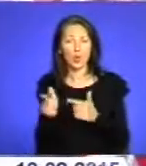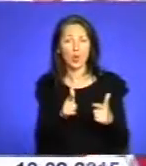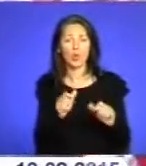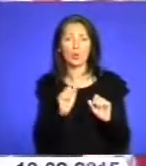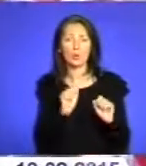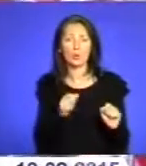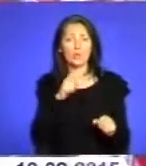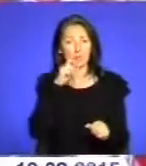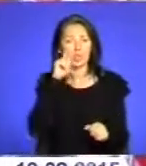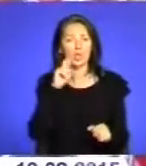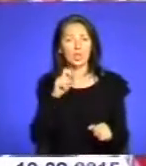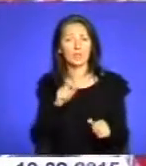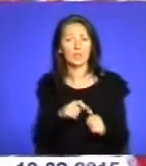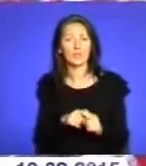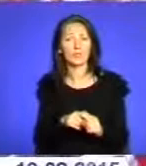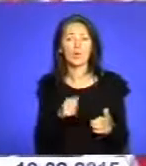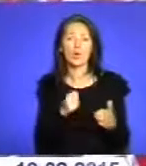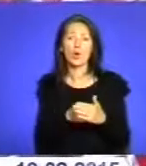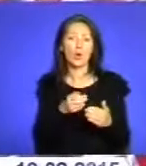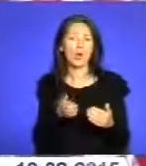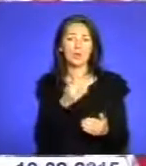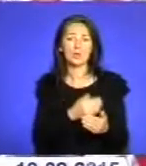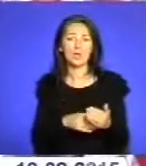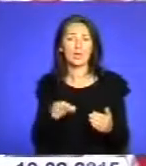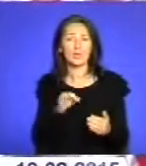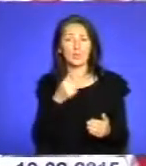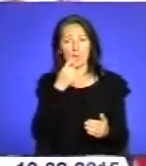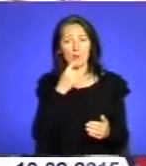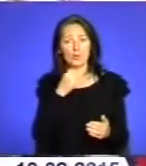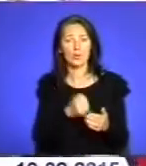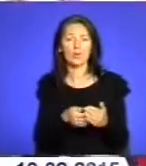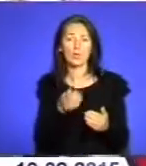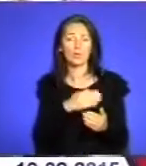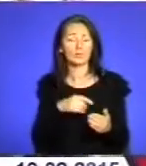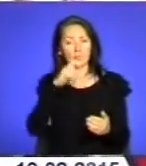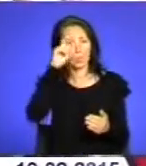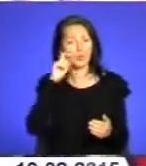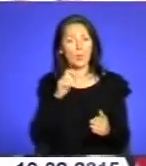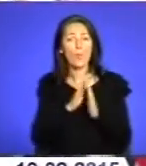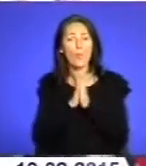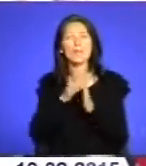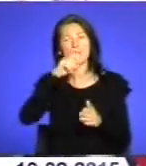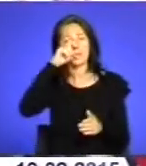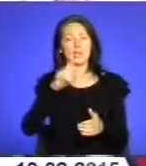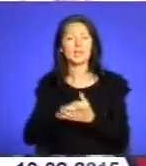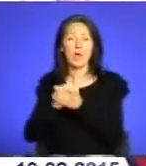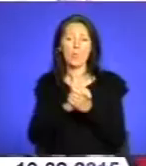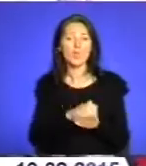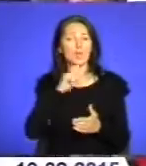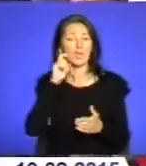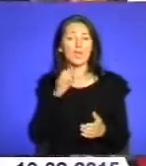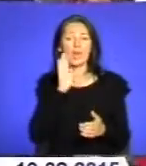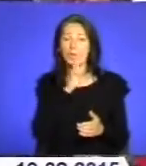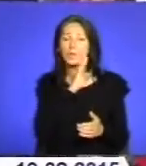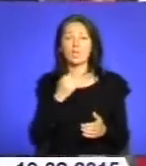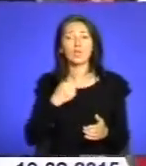відстоювати Україну до останньої крові, до останнього поту. Моляться за мир в Україні і матері військових. Для них це